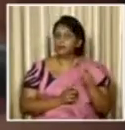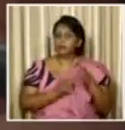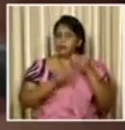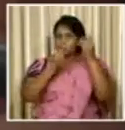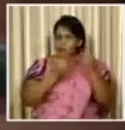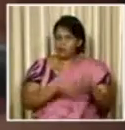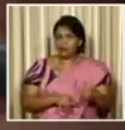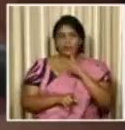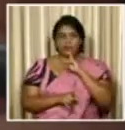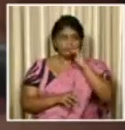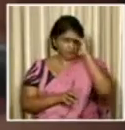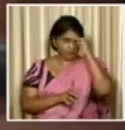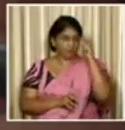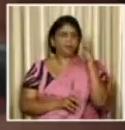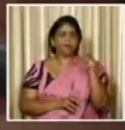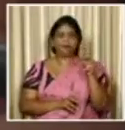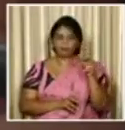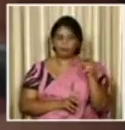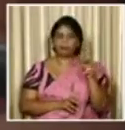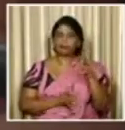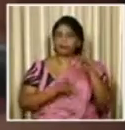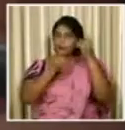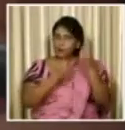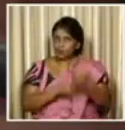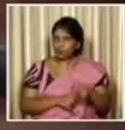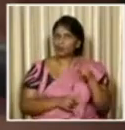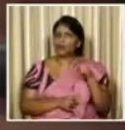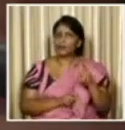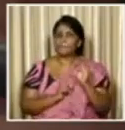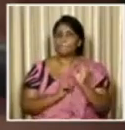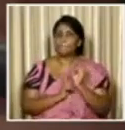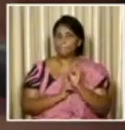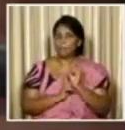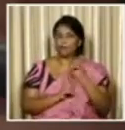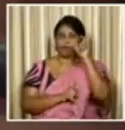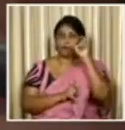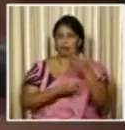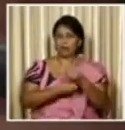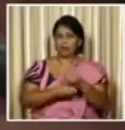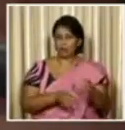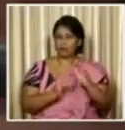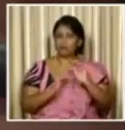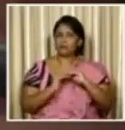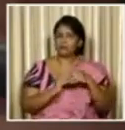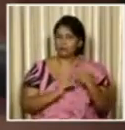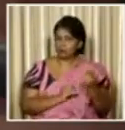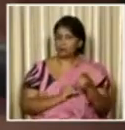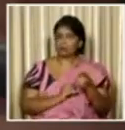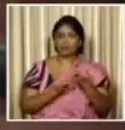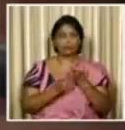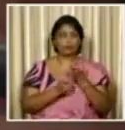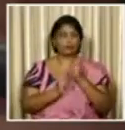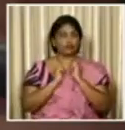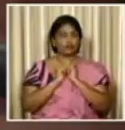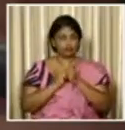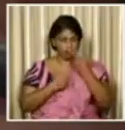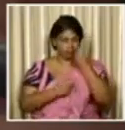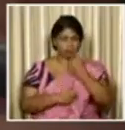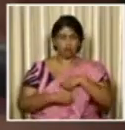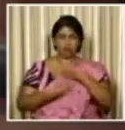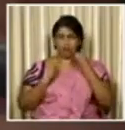weherima tamai e weherima pudgilika weherunata passe tanaturak weherunata